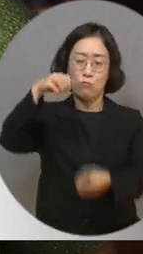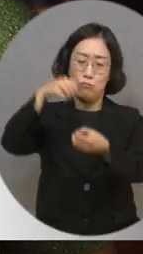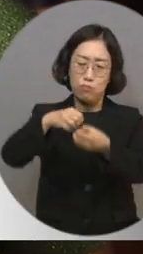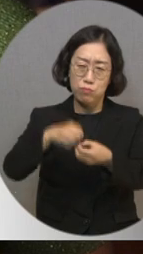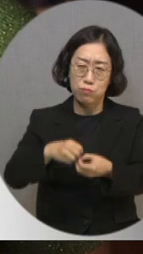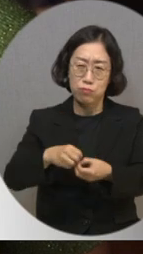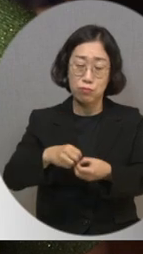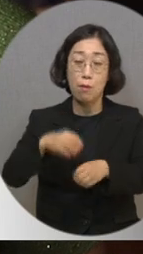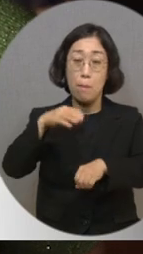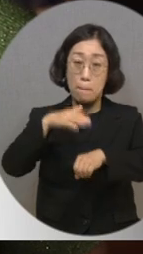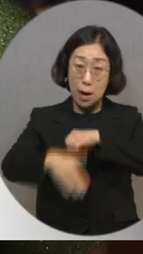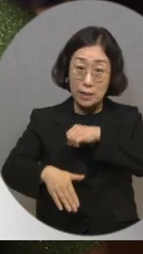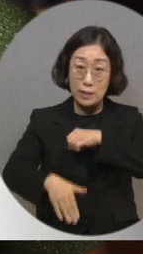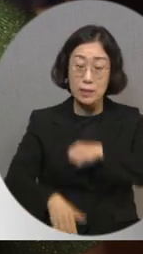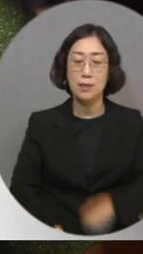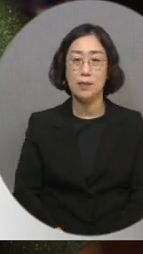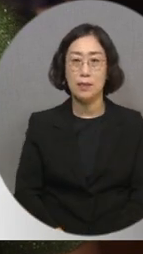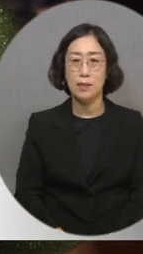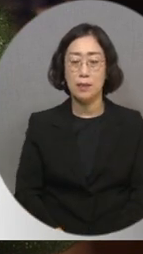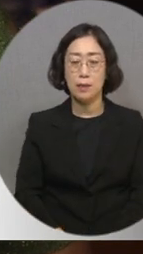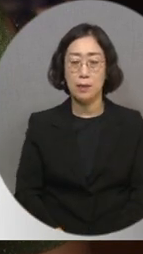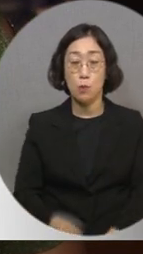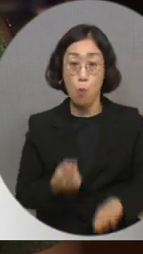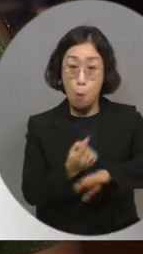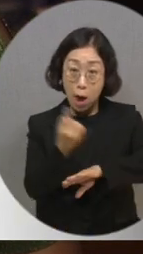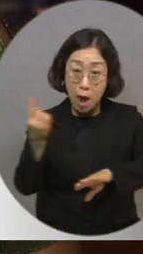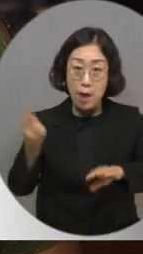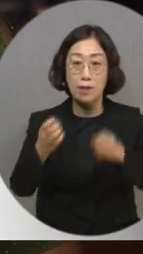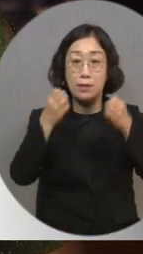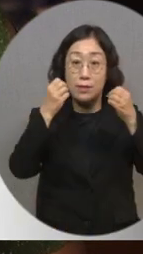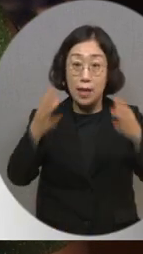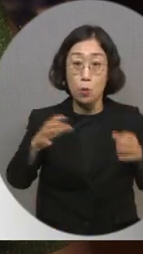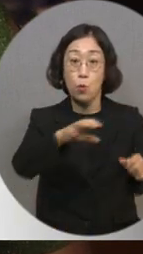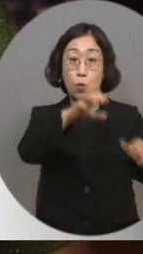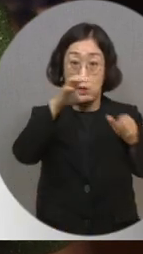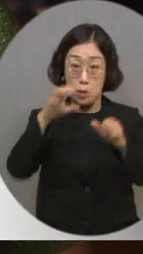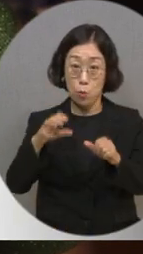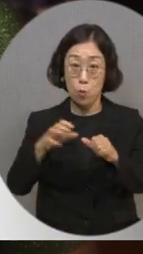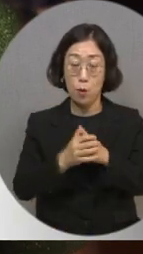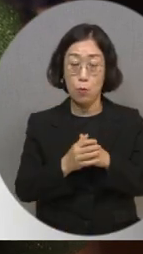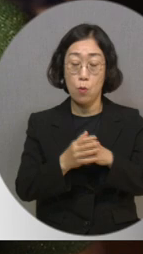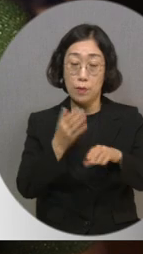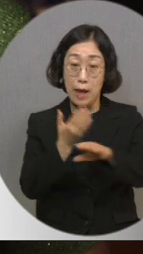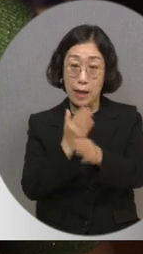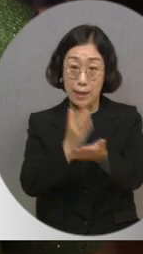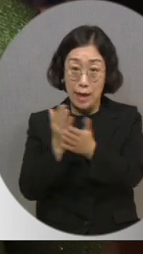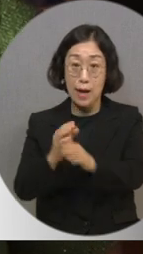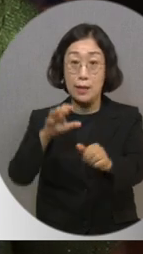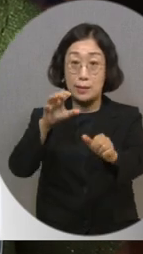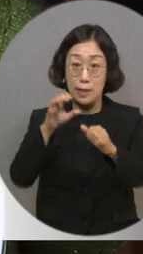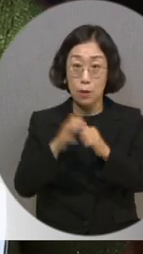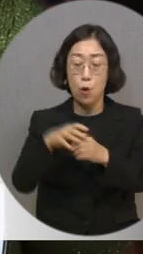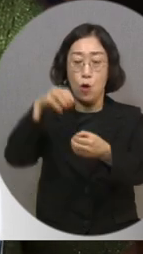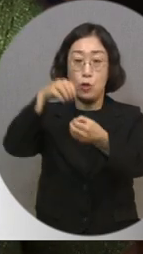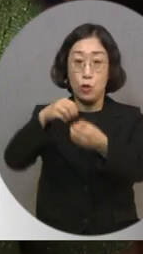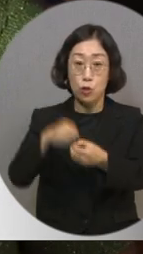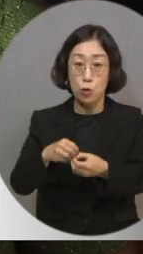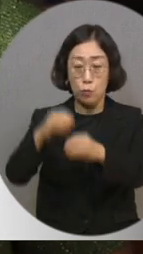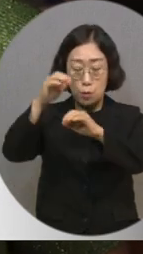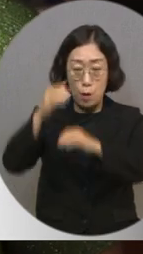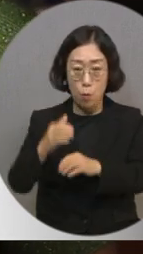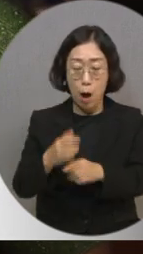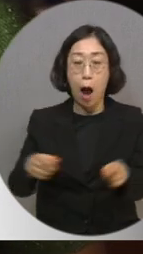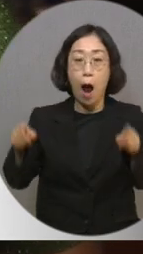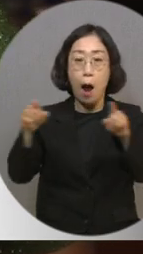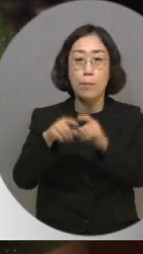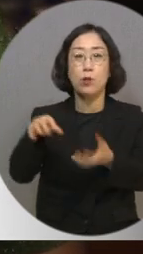불려일 수 있는 과거의 전통적인 재료에서 벗어나 또 다른 재료나 또 다른 매체로서 어떻게 보면 전통적인 부분을 재해석할 수